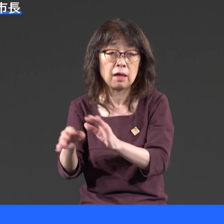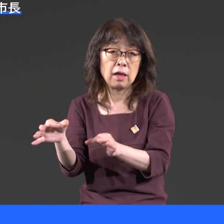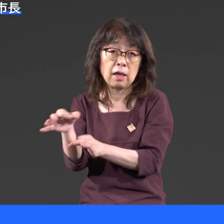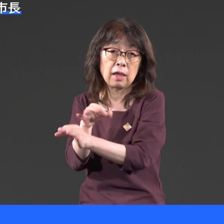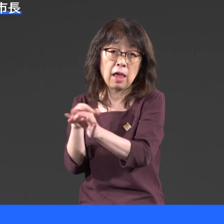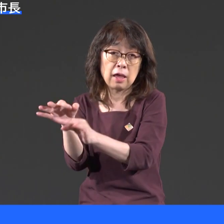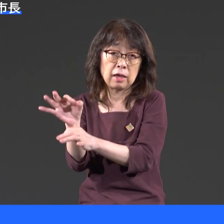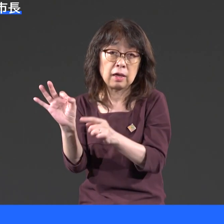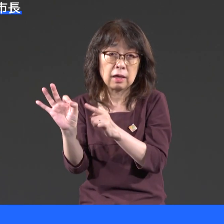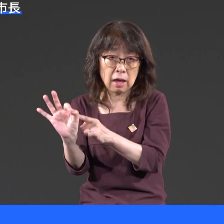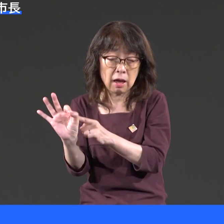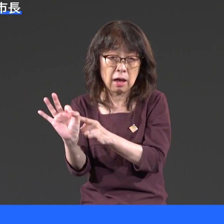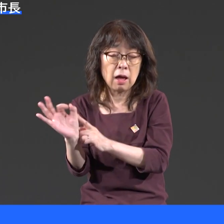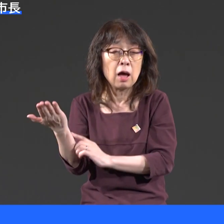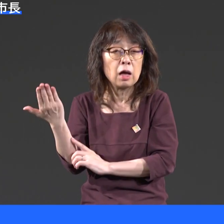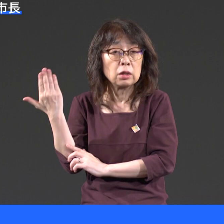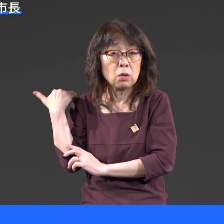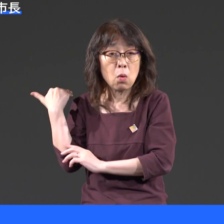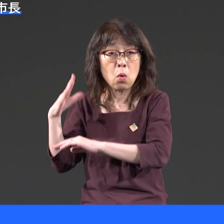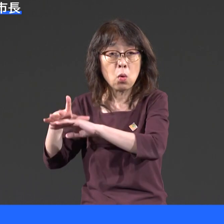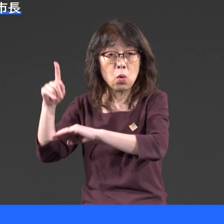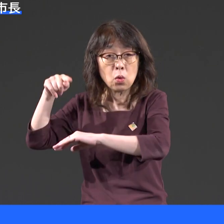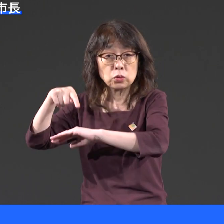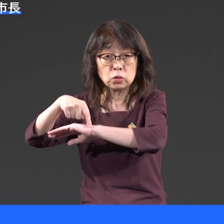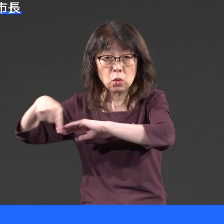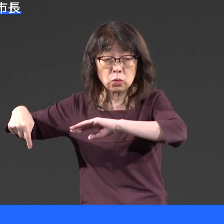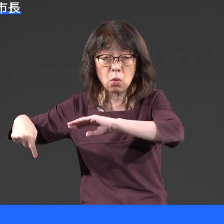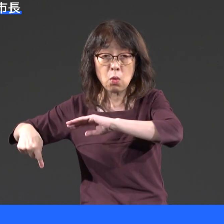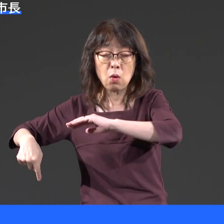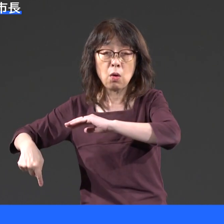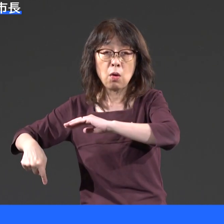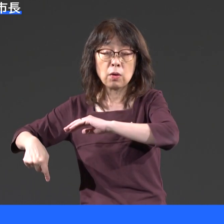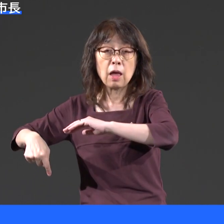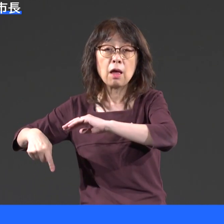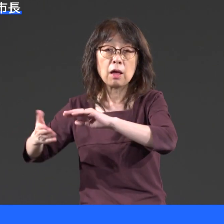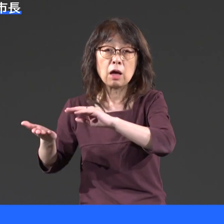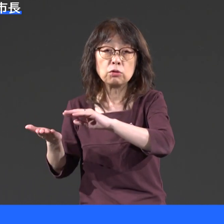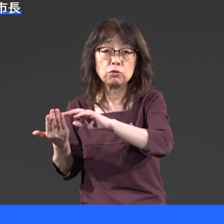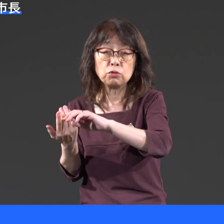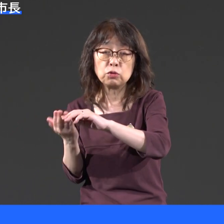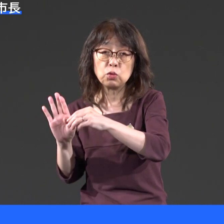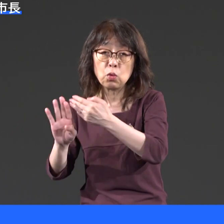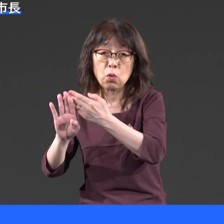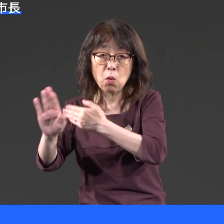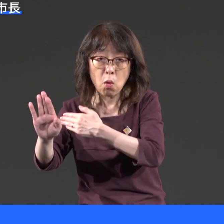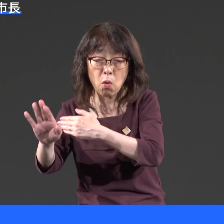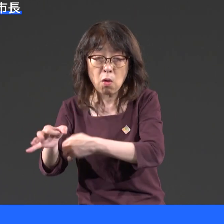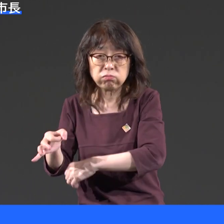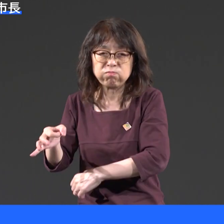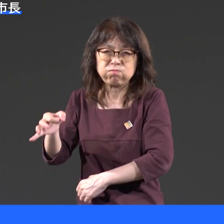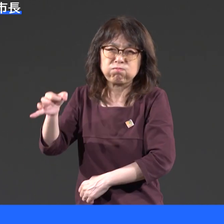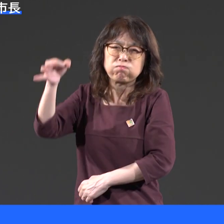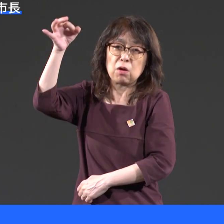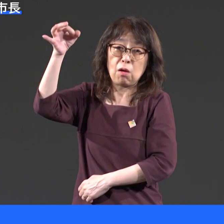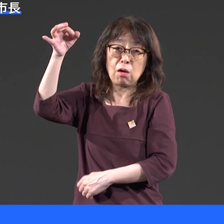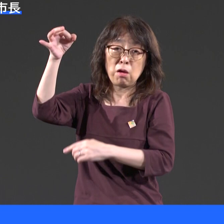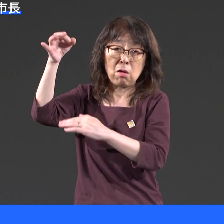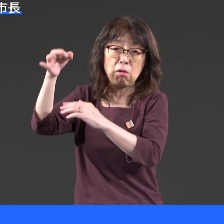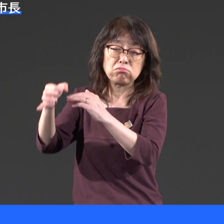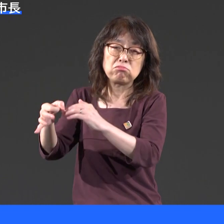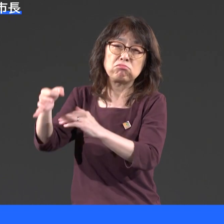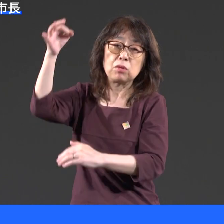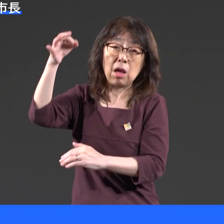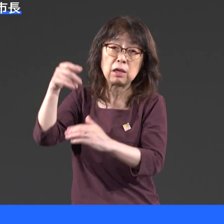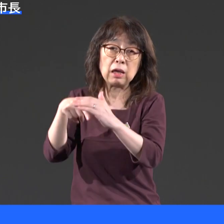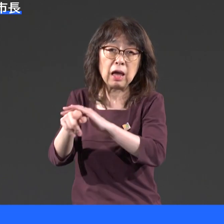当初の計画から膨らんだのかというようなことが、どこに原因があったといいますかね、何がなされたのかということ